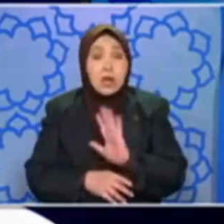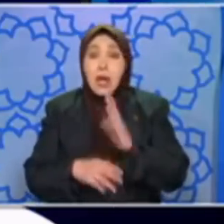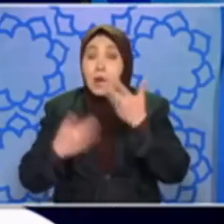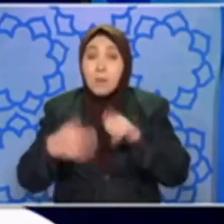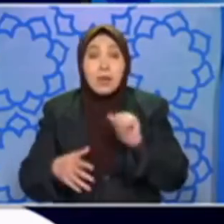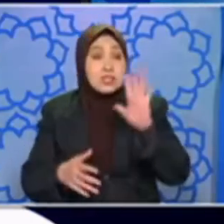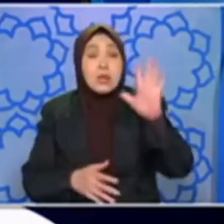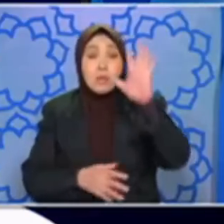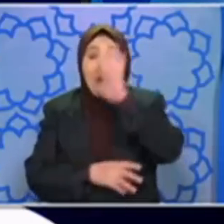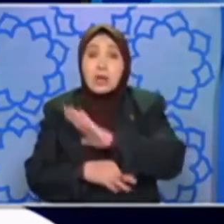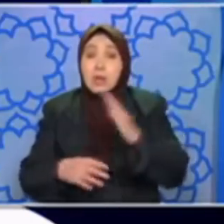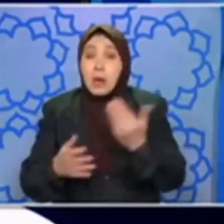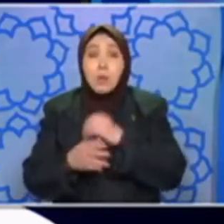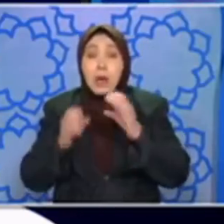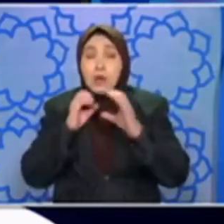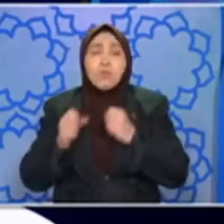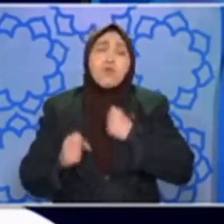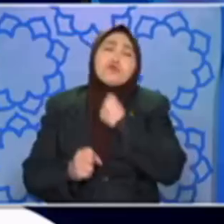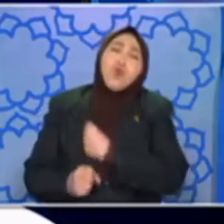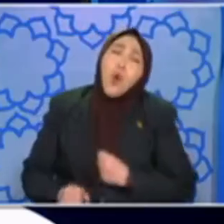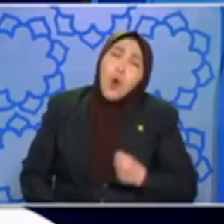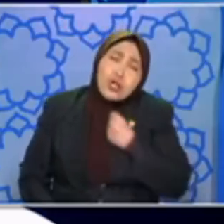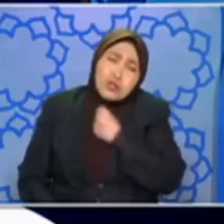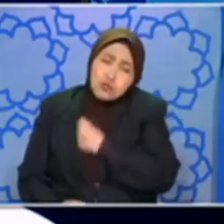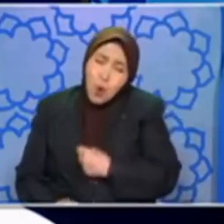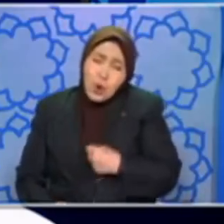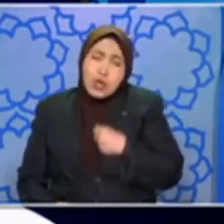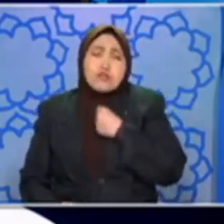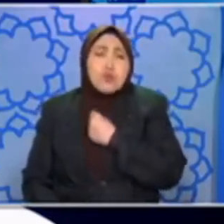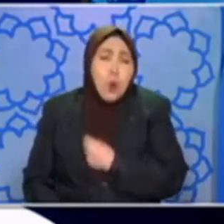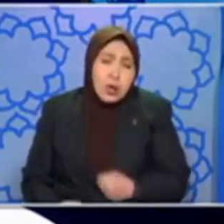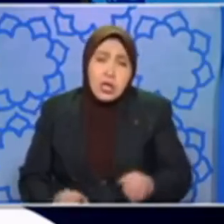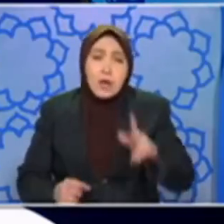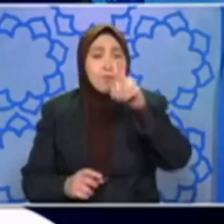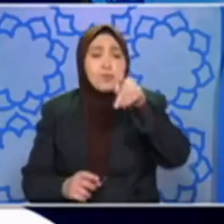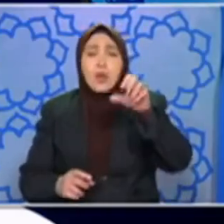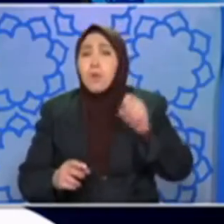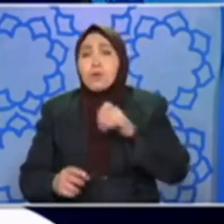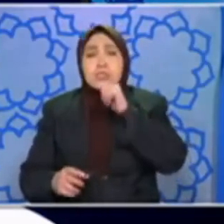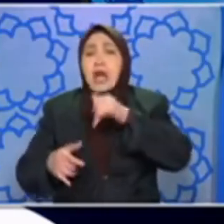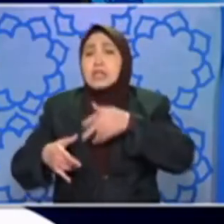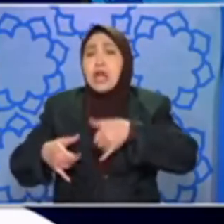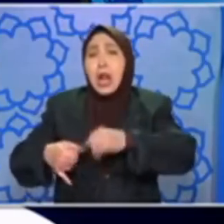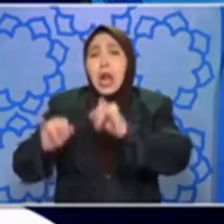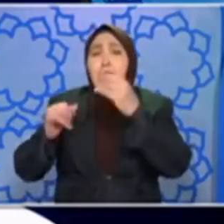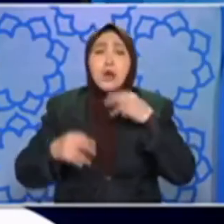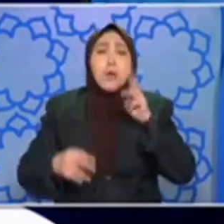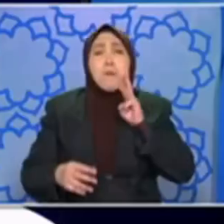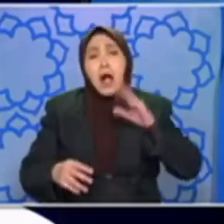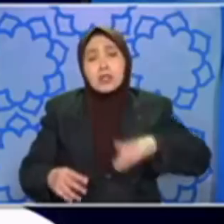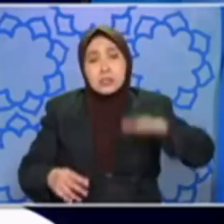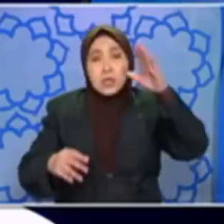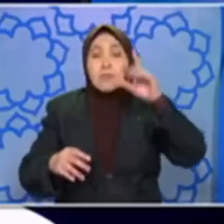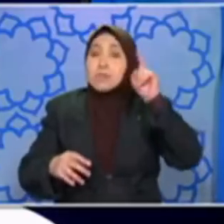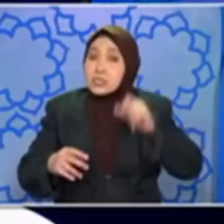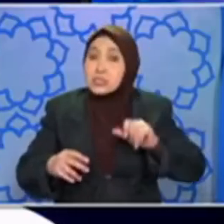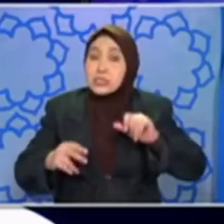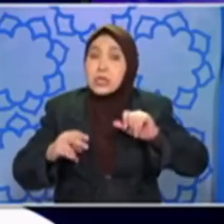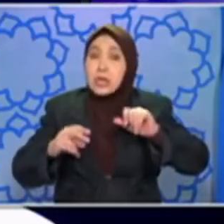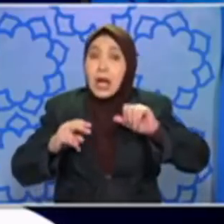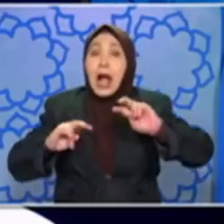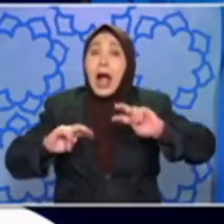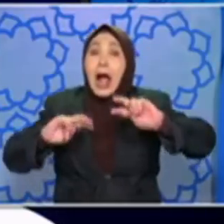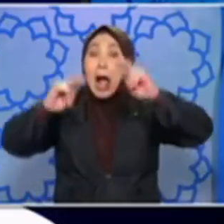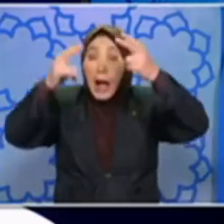5 hari baru cakap oh minta maaflah ya. Pos ini tak jalan, ada banjir dan sebagainya, kena update dari masa ke